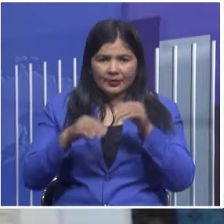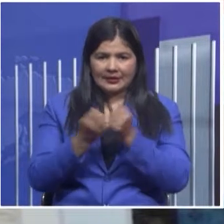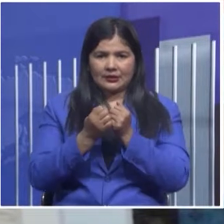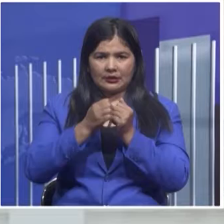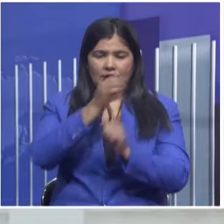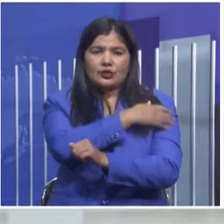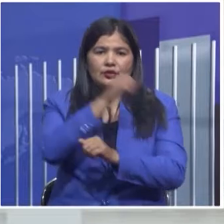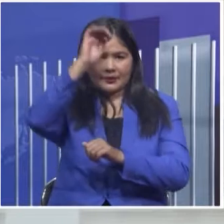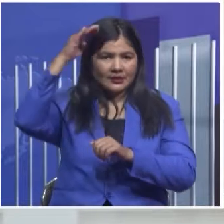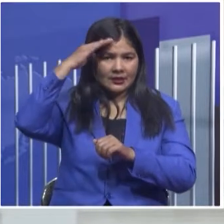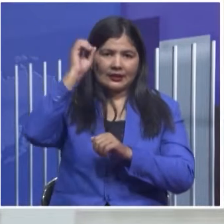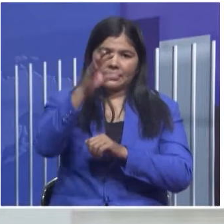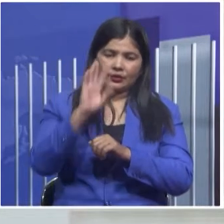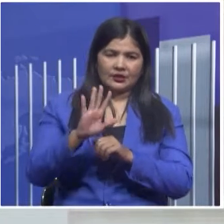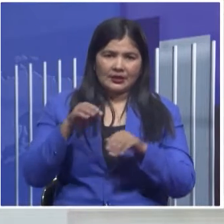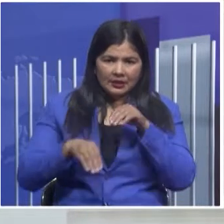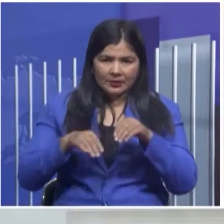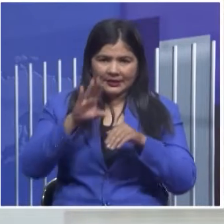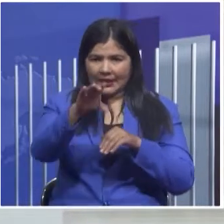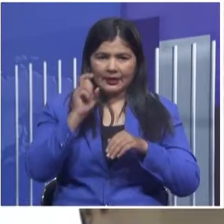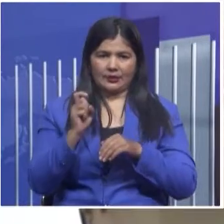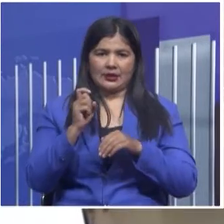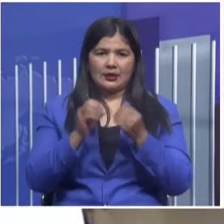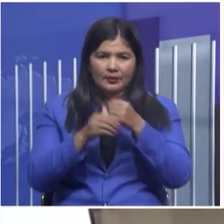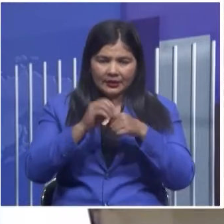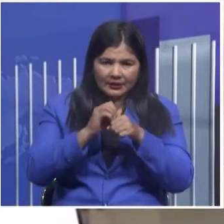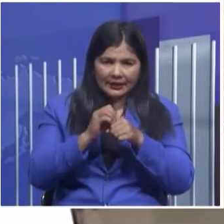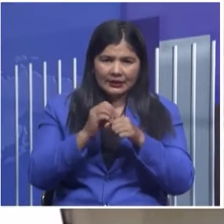सरकारलाई दिएको छ। निर्वाचन आयोगका पदाधिकारीहरूले पुस